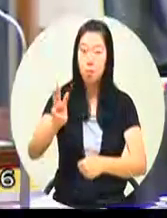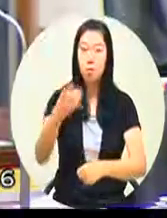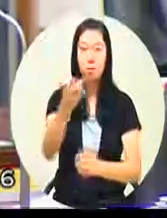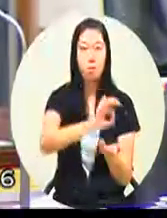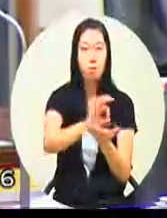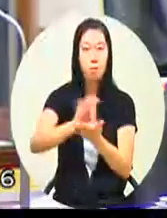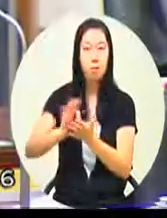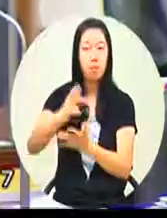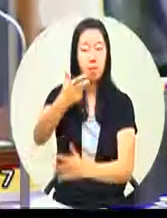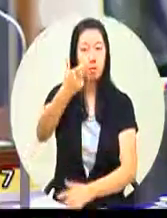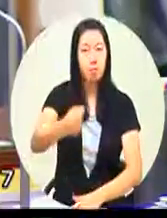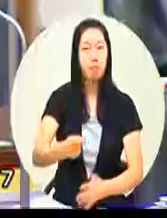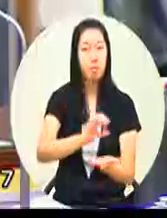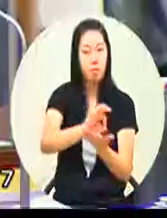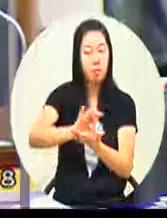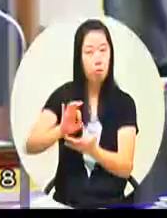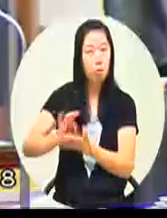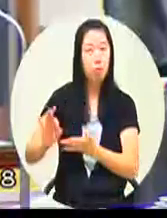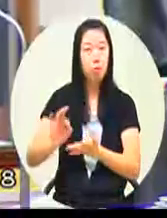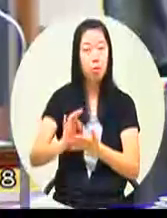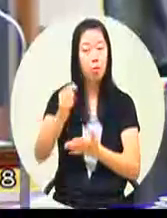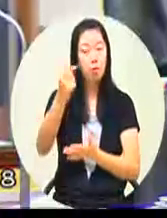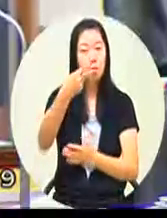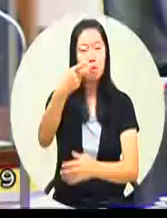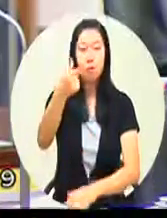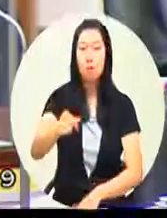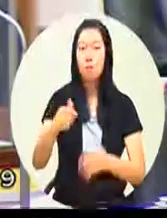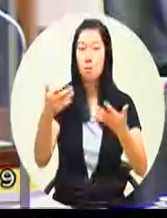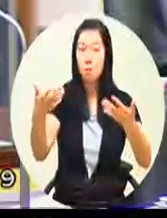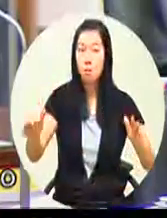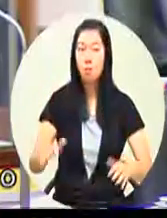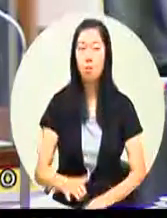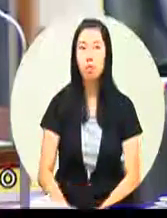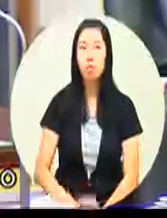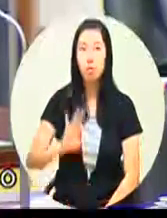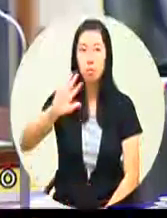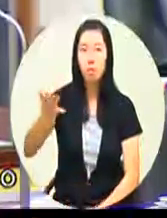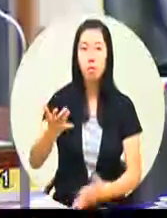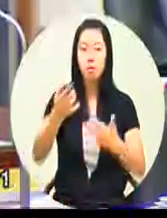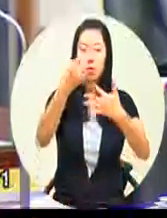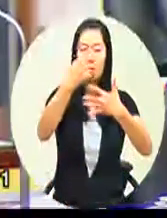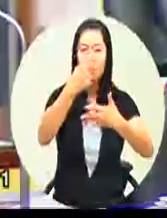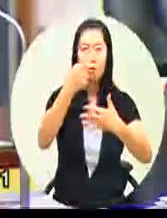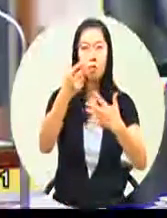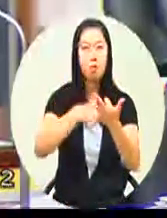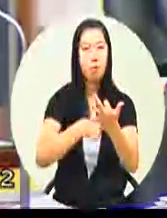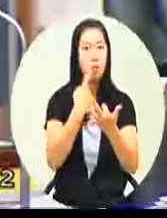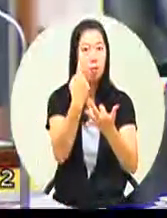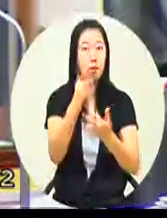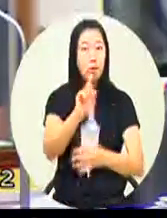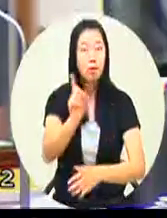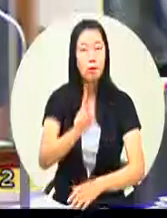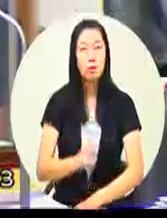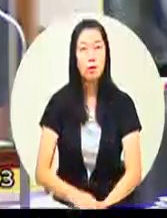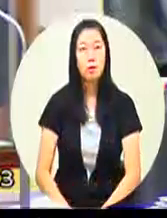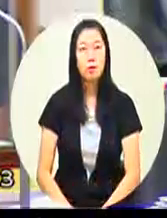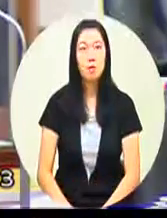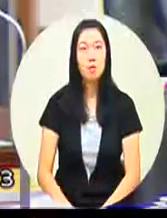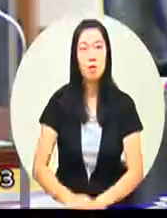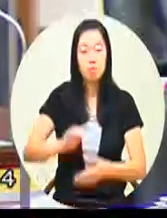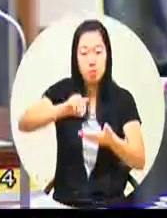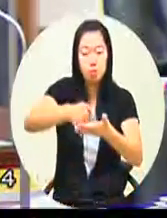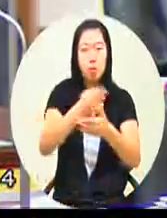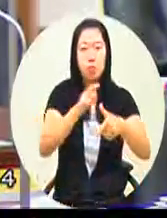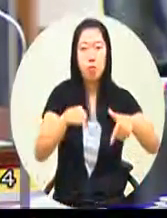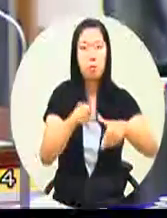了7亿多的经费嘛，哦，但是就是没有花费到我们这个鹅阿寮渔港